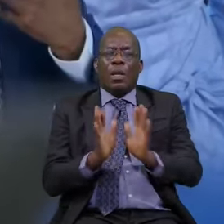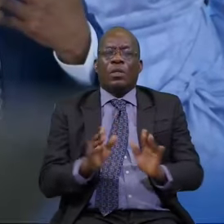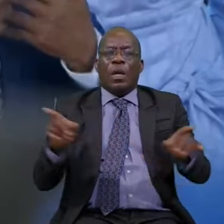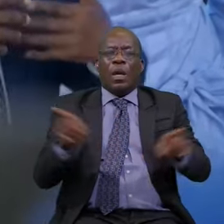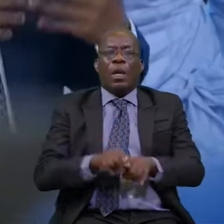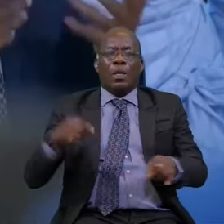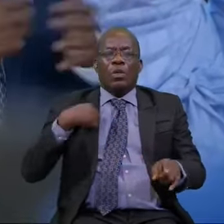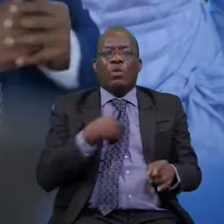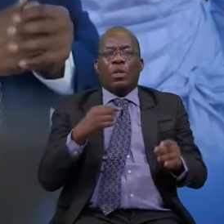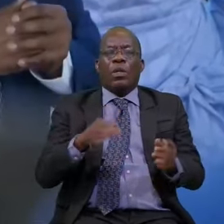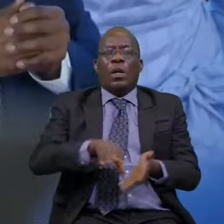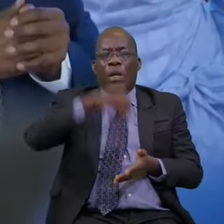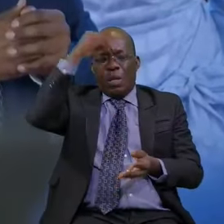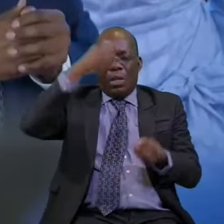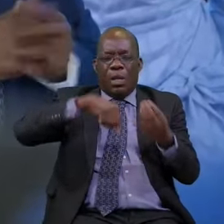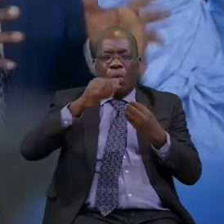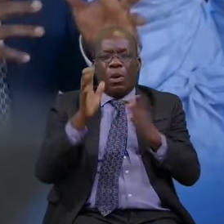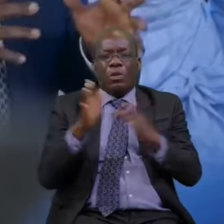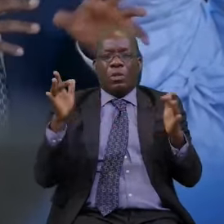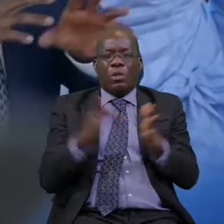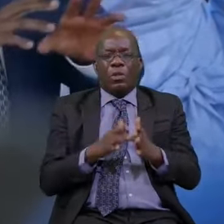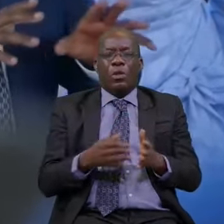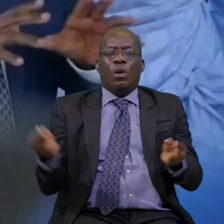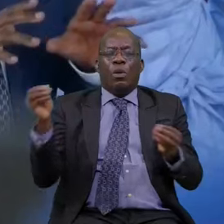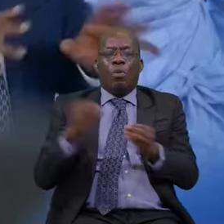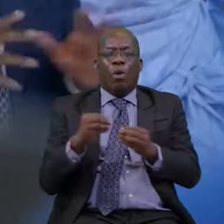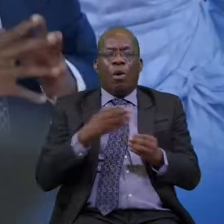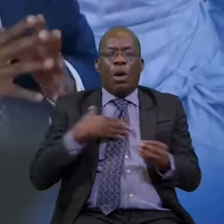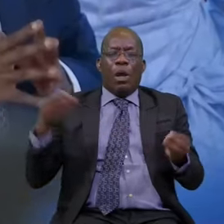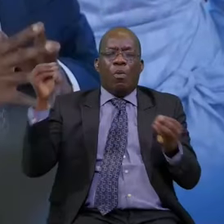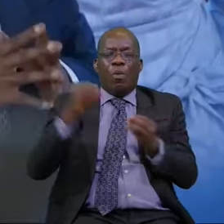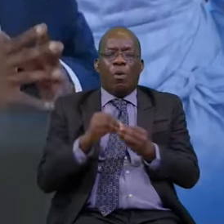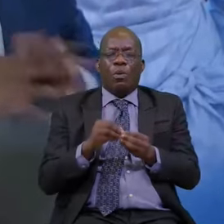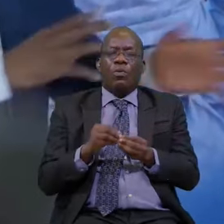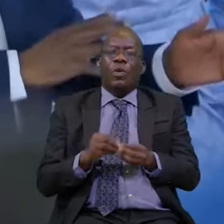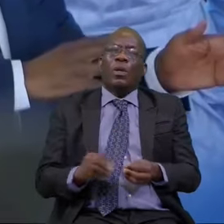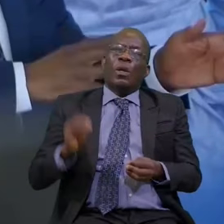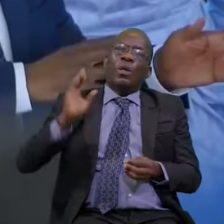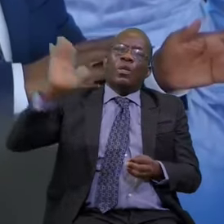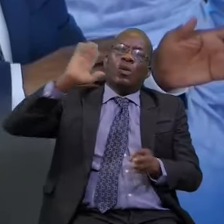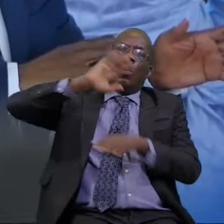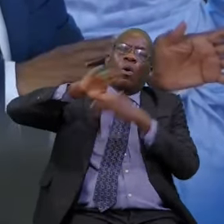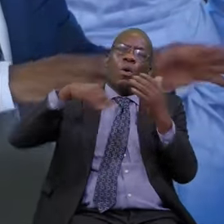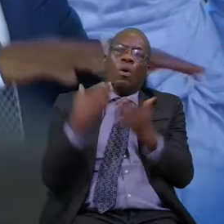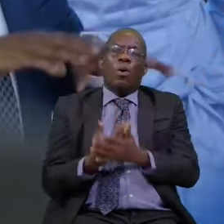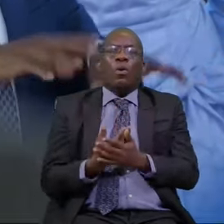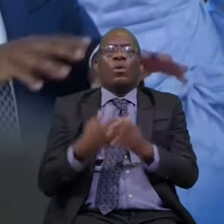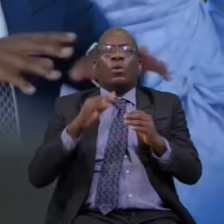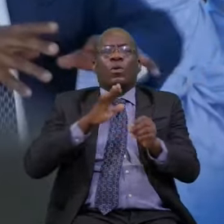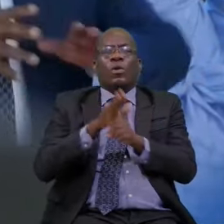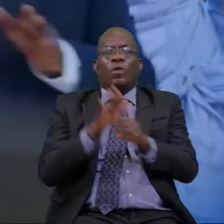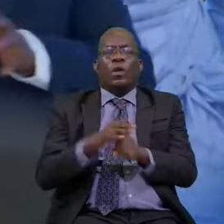demandons, comme nous apprenons de Jésus plus de lui, que toute sa suffisance pour